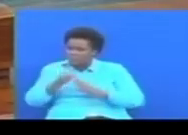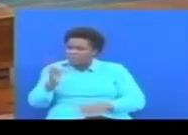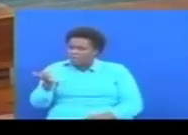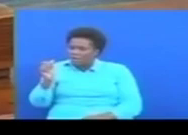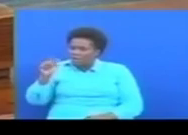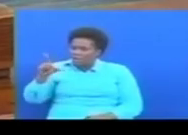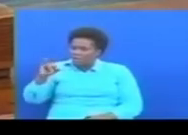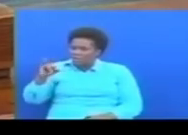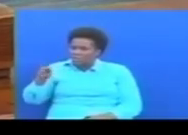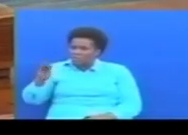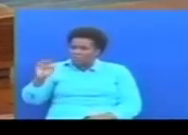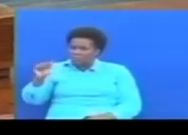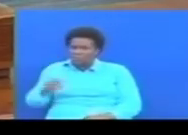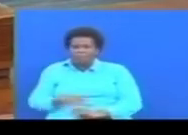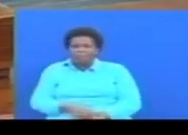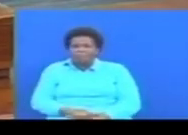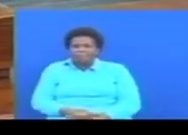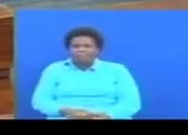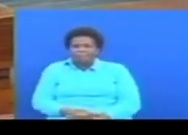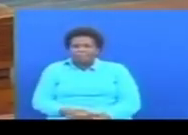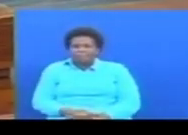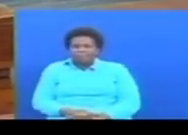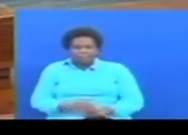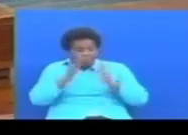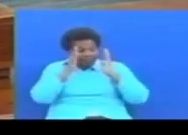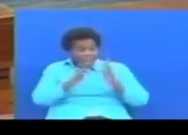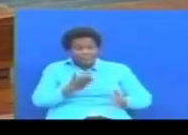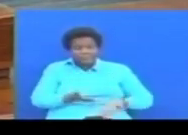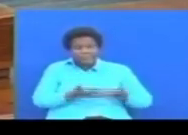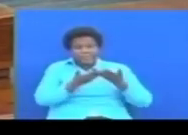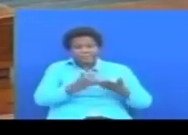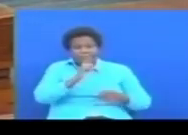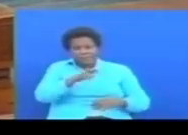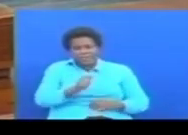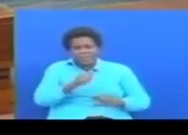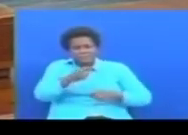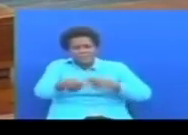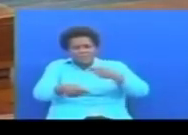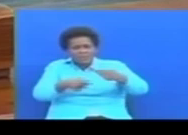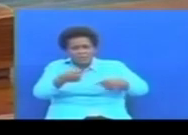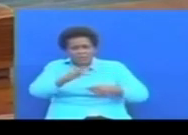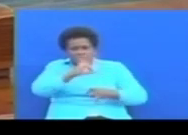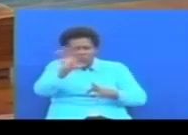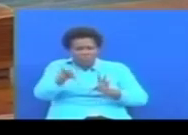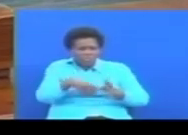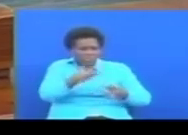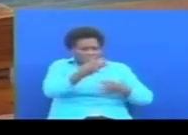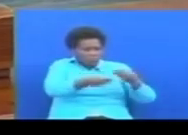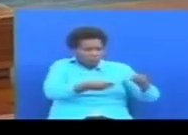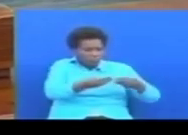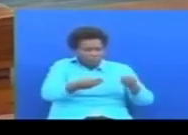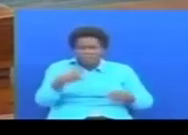kama ifuatavyo. Mheshimiwa Naibu Spika, miradi yote ya kiuchumi na kijamii inayotekelezwa na serikali pamoja